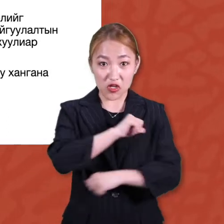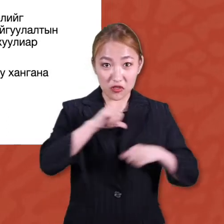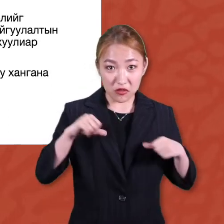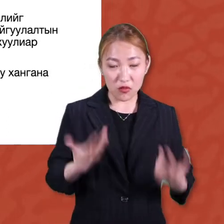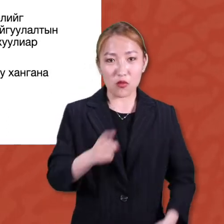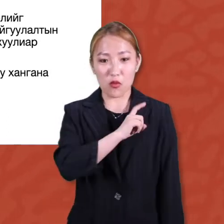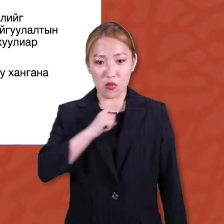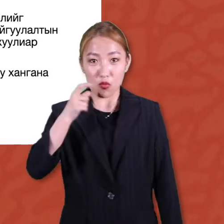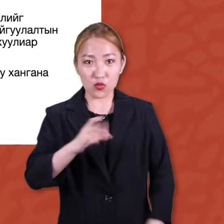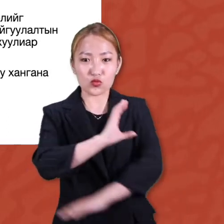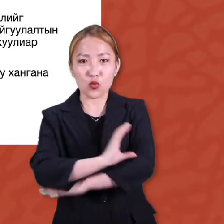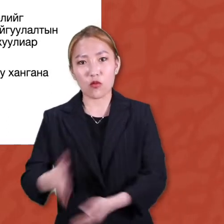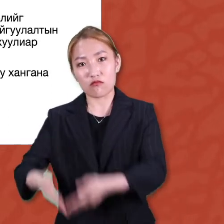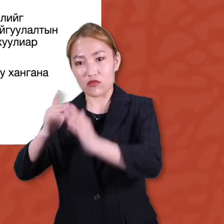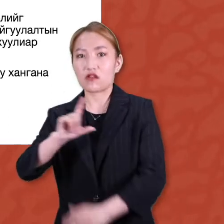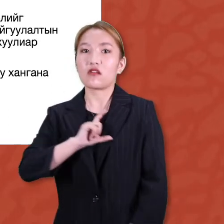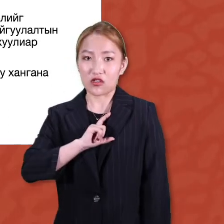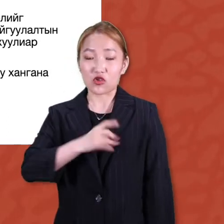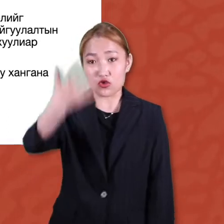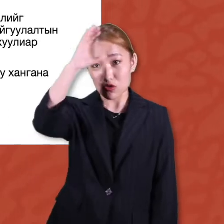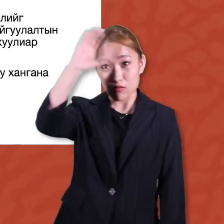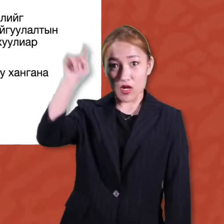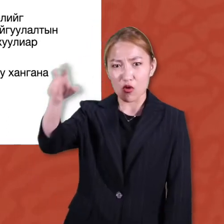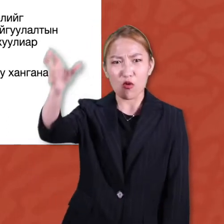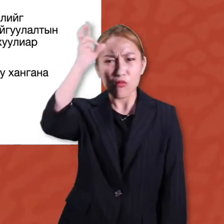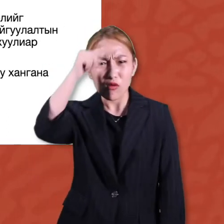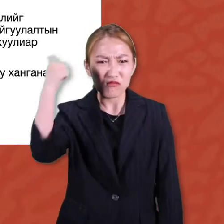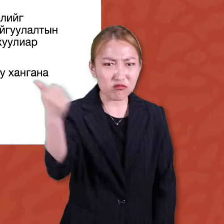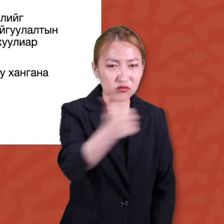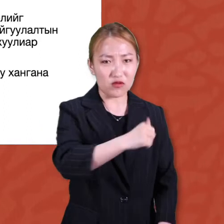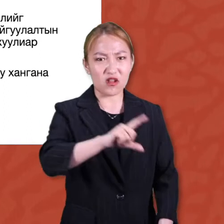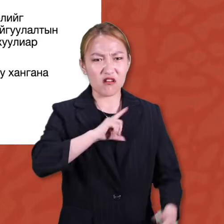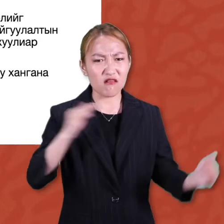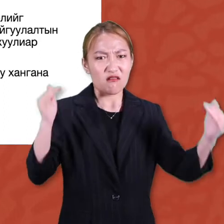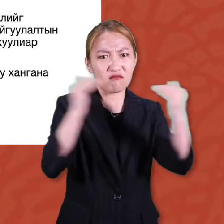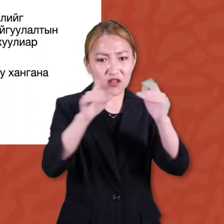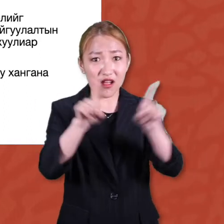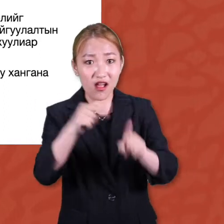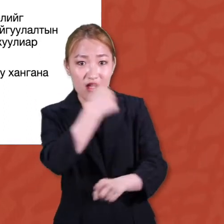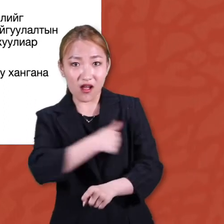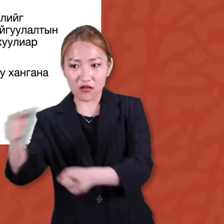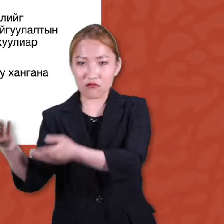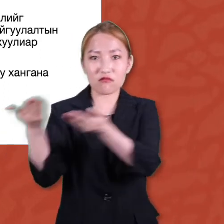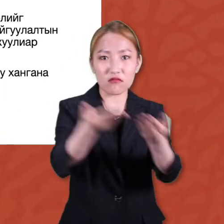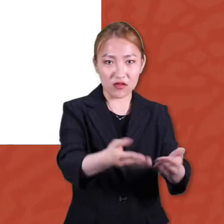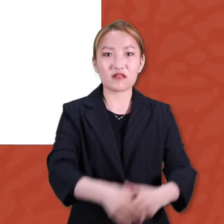эрхтэй. Төрийн эрх баригчид боловсролын бүх нийтийн тэгш хүртэмжтэй байдлыг хангана.